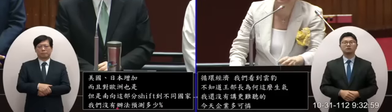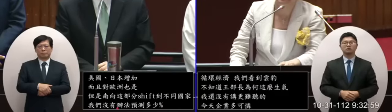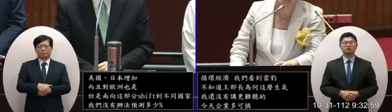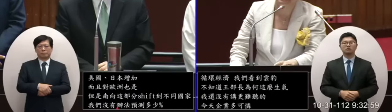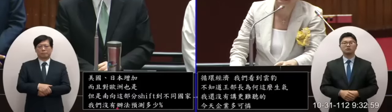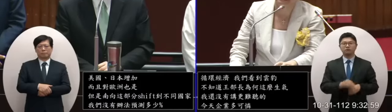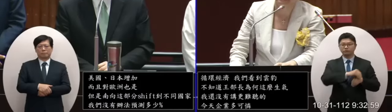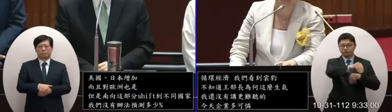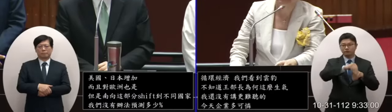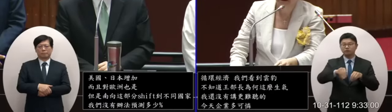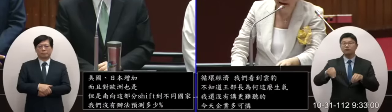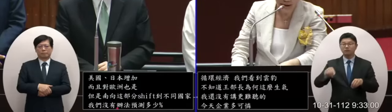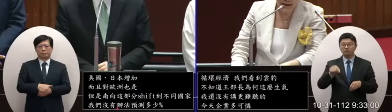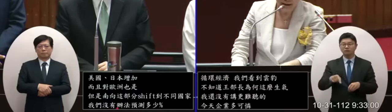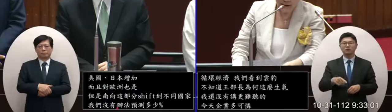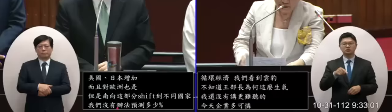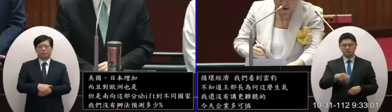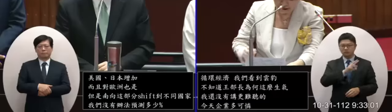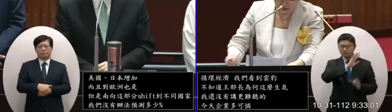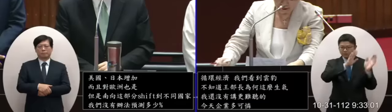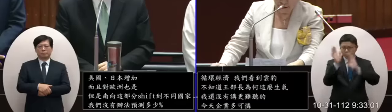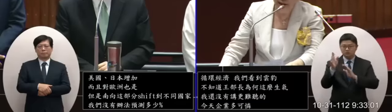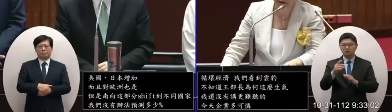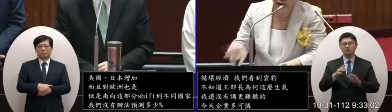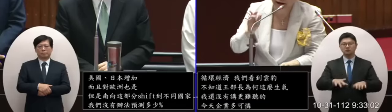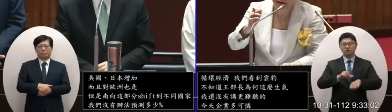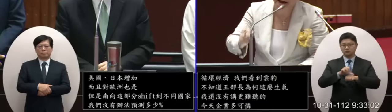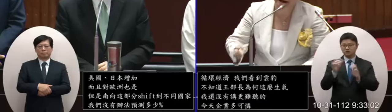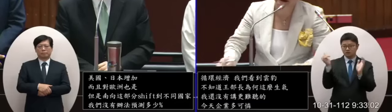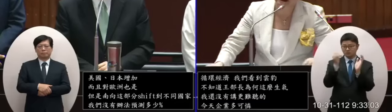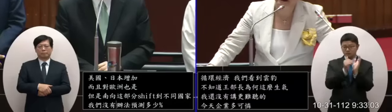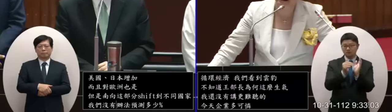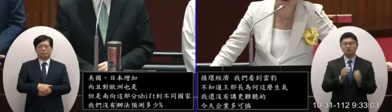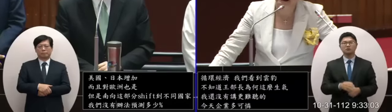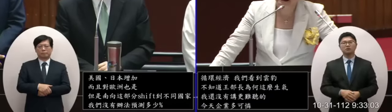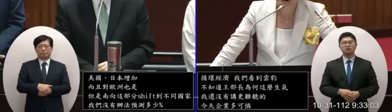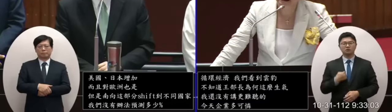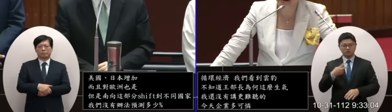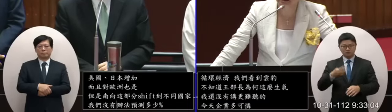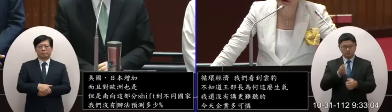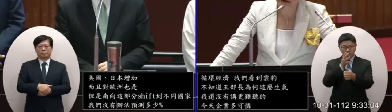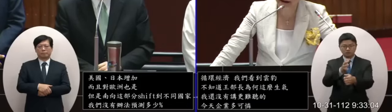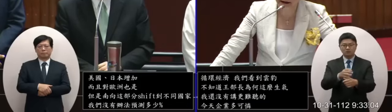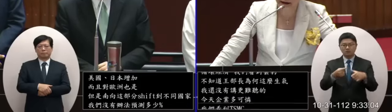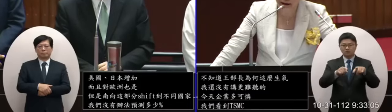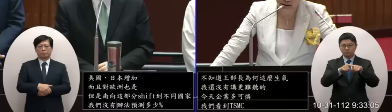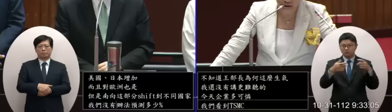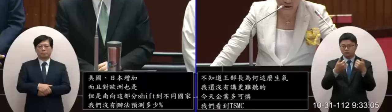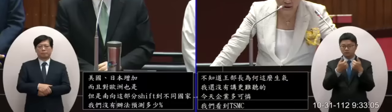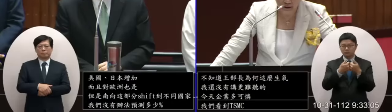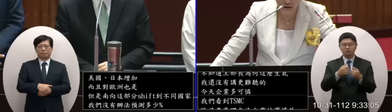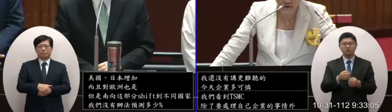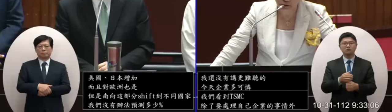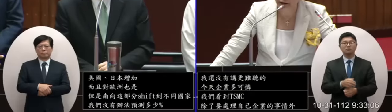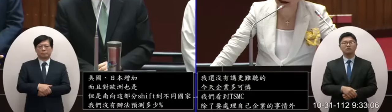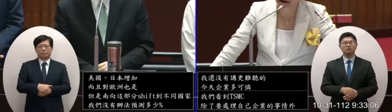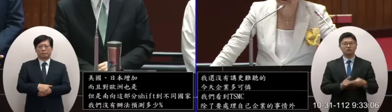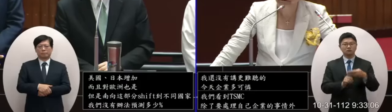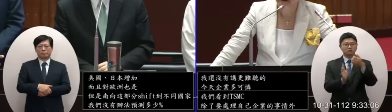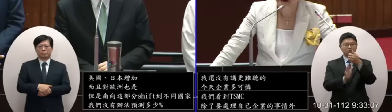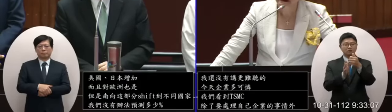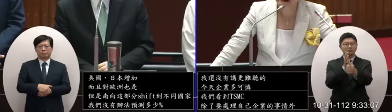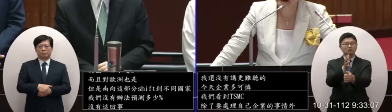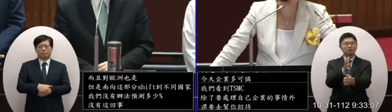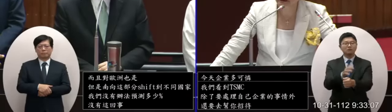们看到这样的一个情形哦，院长，因为时间到，我在最后面请教的就是这个公平会的这个主委